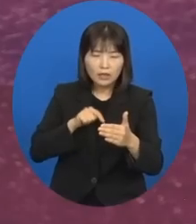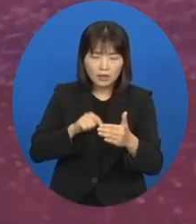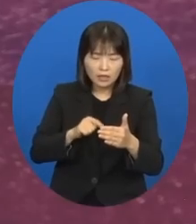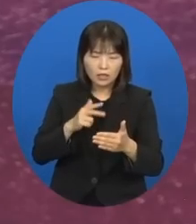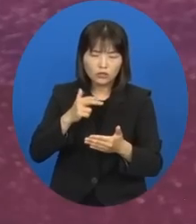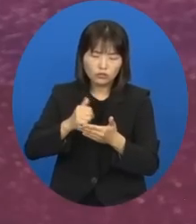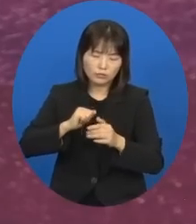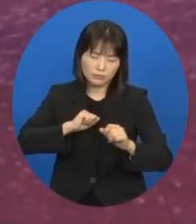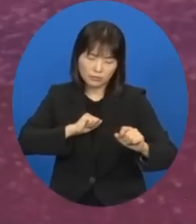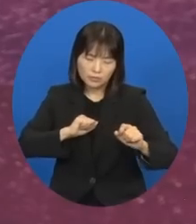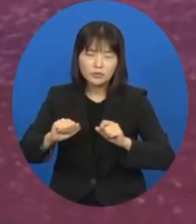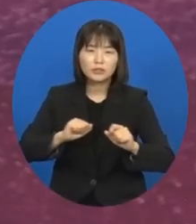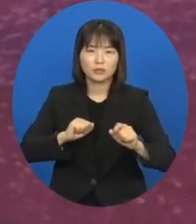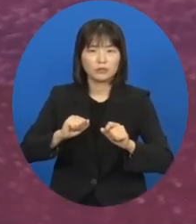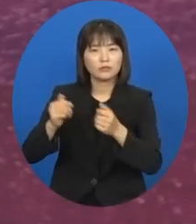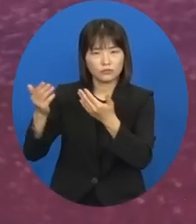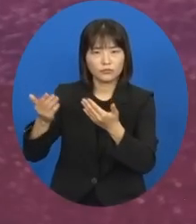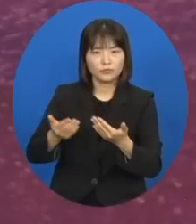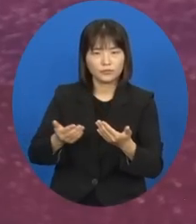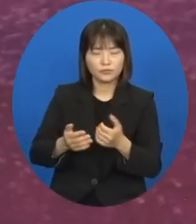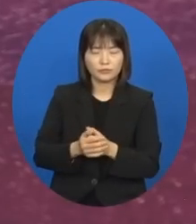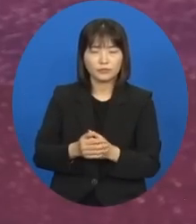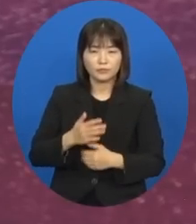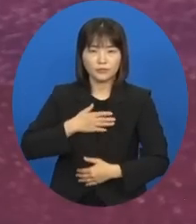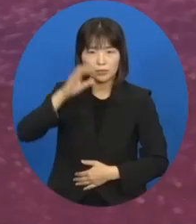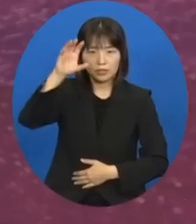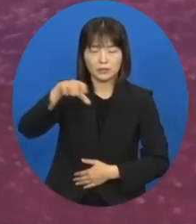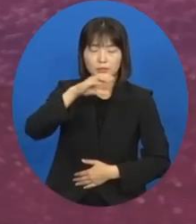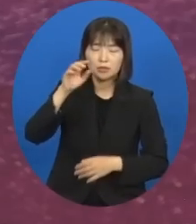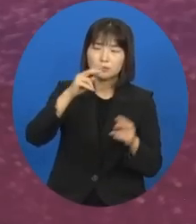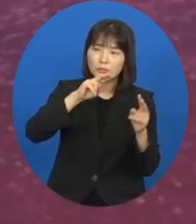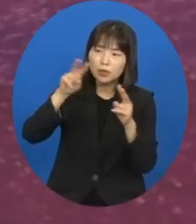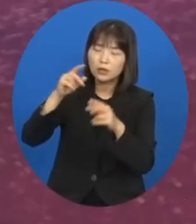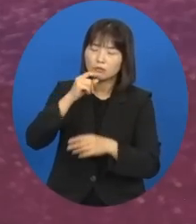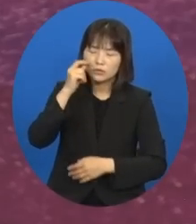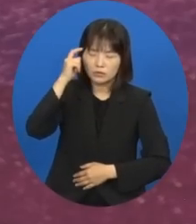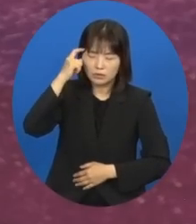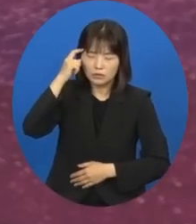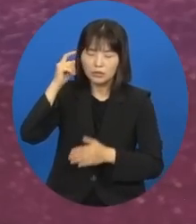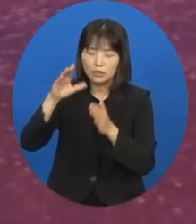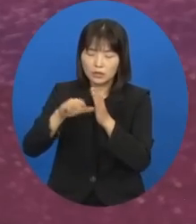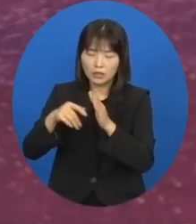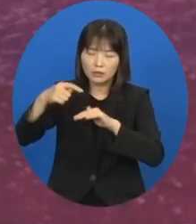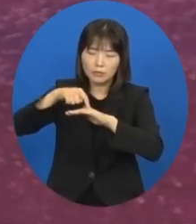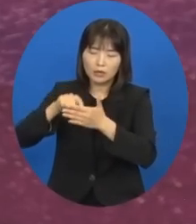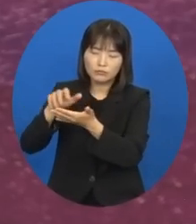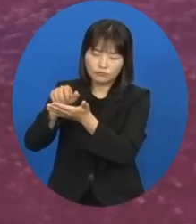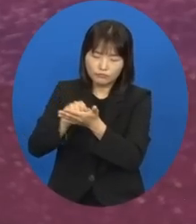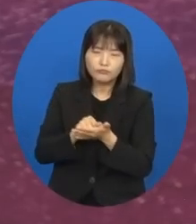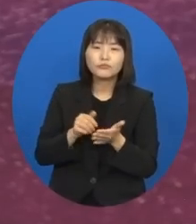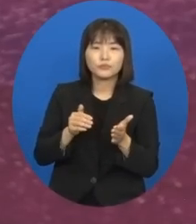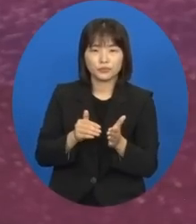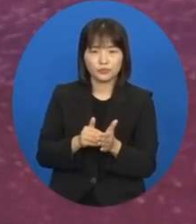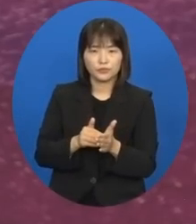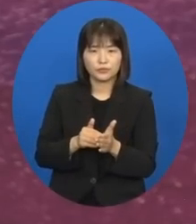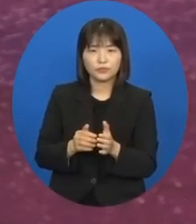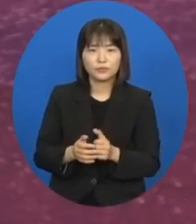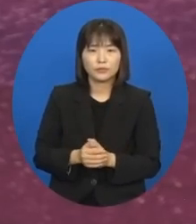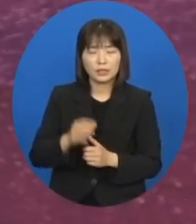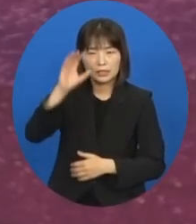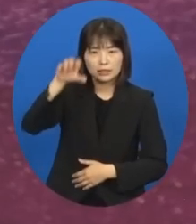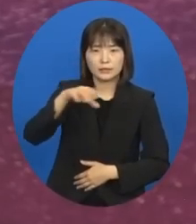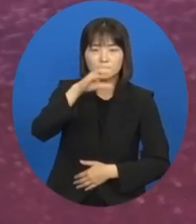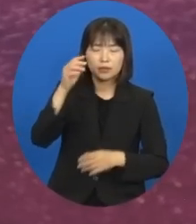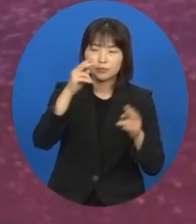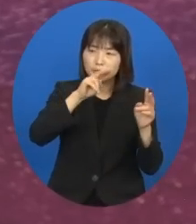그렇게 하시는 것입니다 저는 십자가를 바라보고 묵상할 때 그런 마음을 품게 하셨 어요